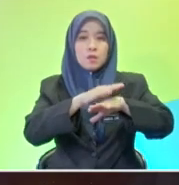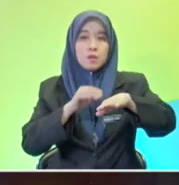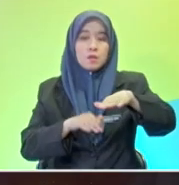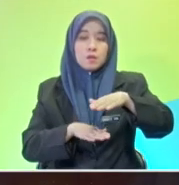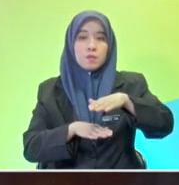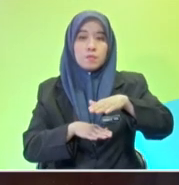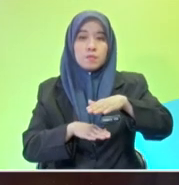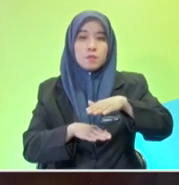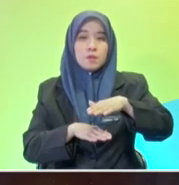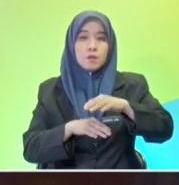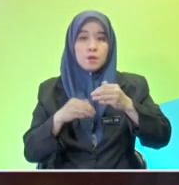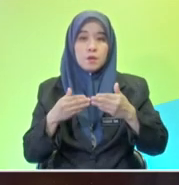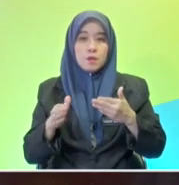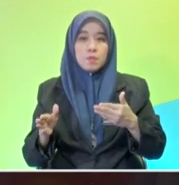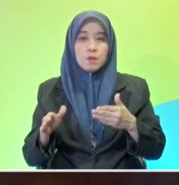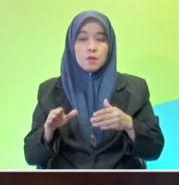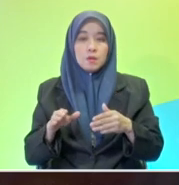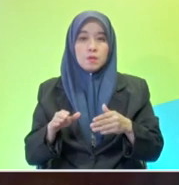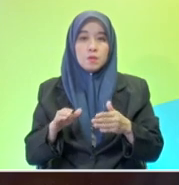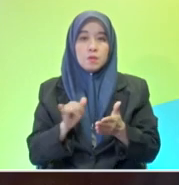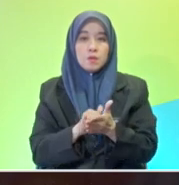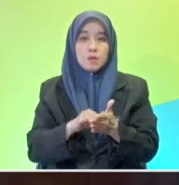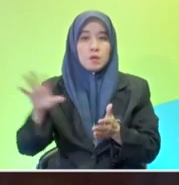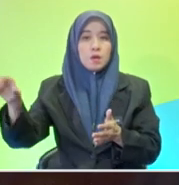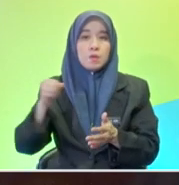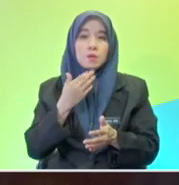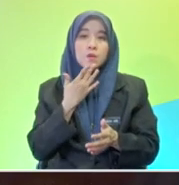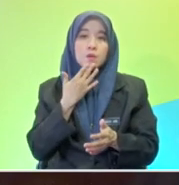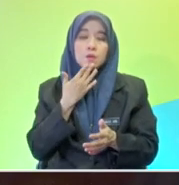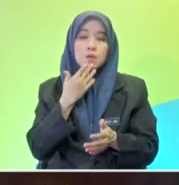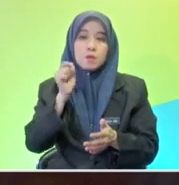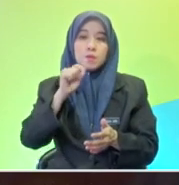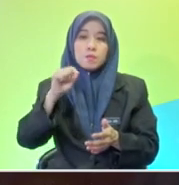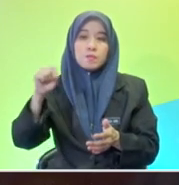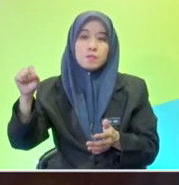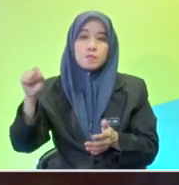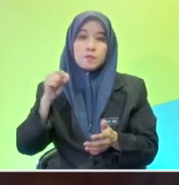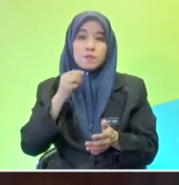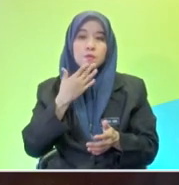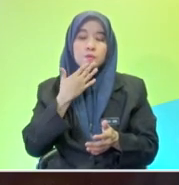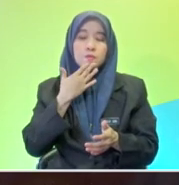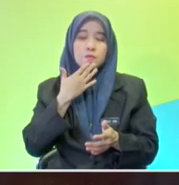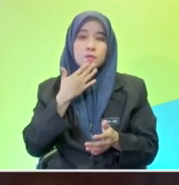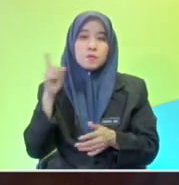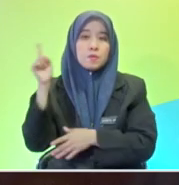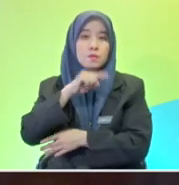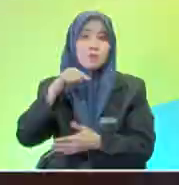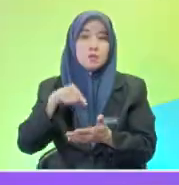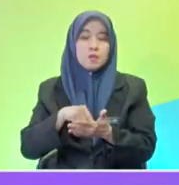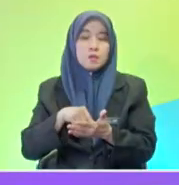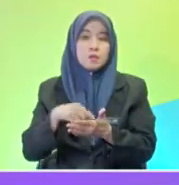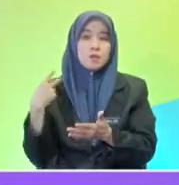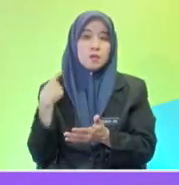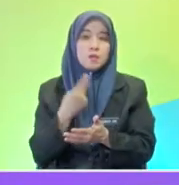tu lepas tu kita dah letak ambil a pensel warna selalunya hijjaunya daun tapi hari ini Cikgu Wani nak bagi kita ni